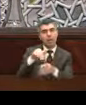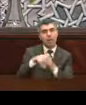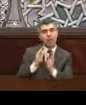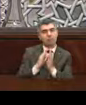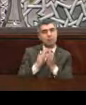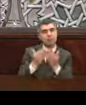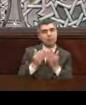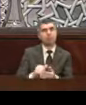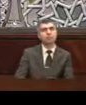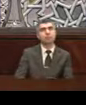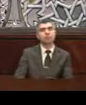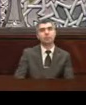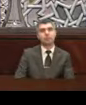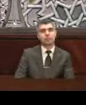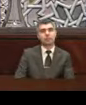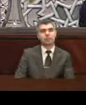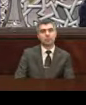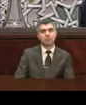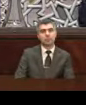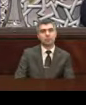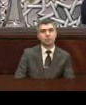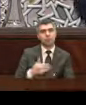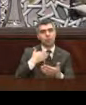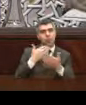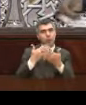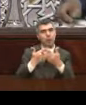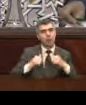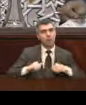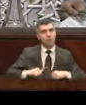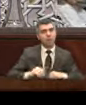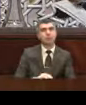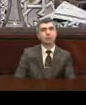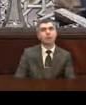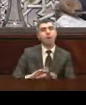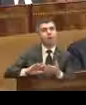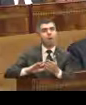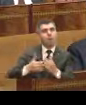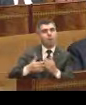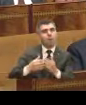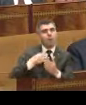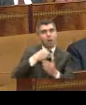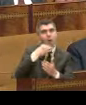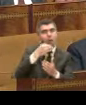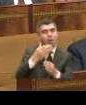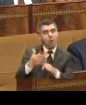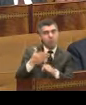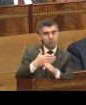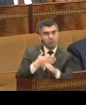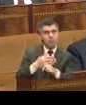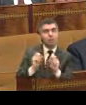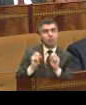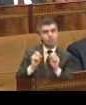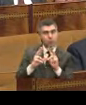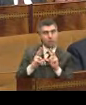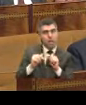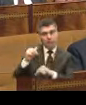المجموعه النيابيه للتقدم والاشتراكيه. كنشكركم السيد الوزير، هذا الشيء اللي قلته كامل ربما كاين فعندكم انتم